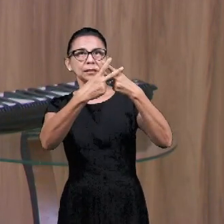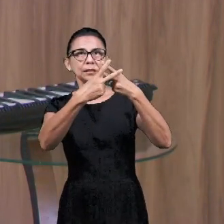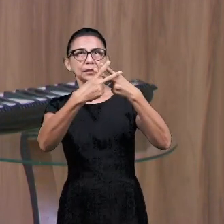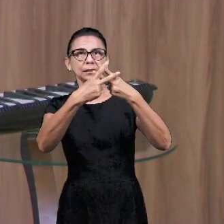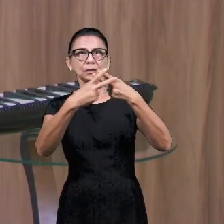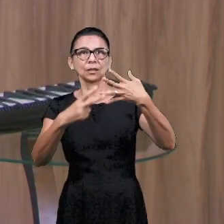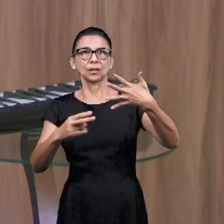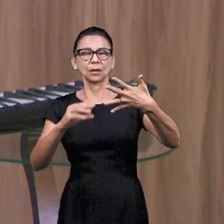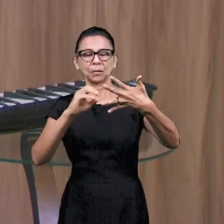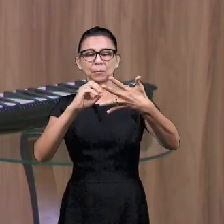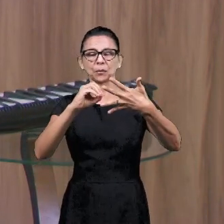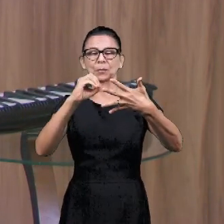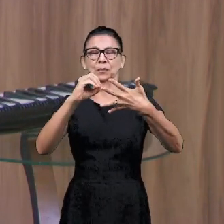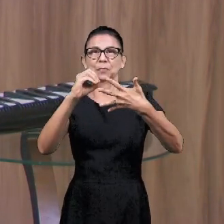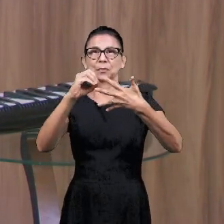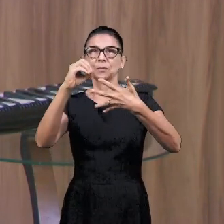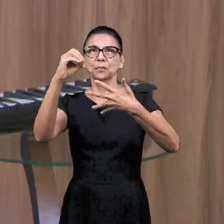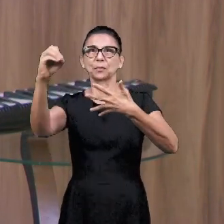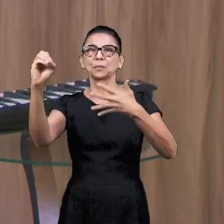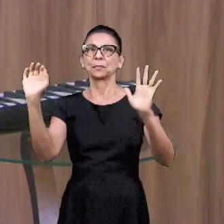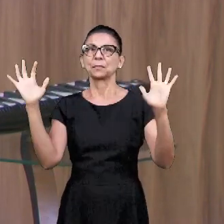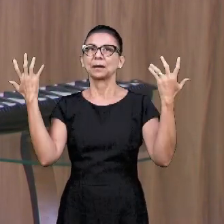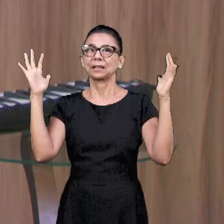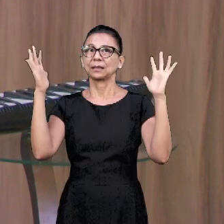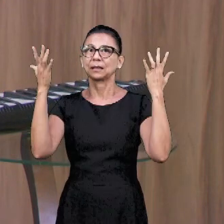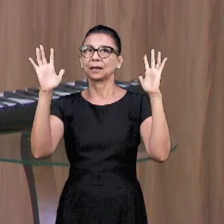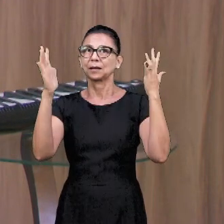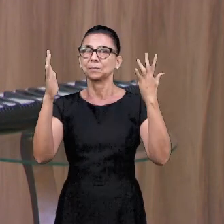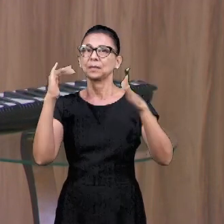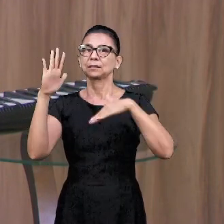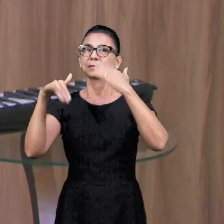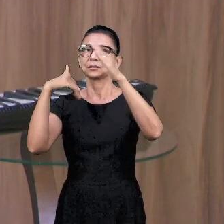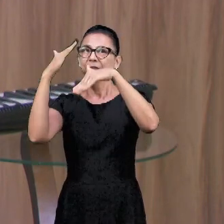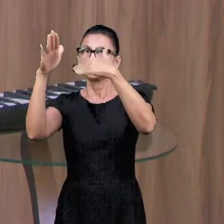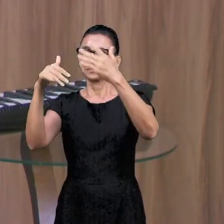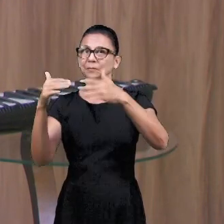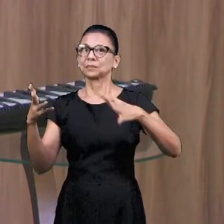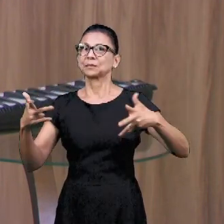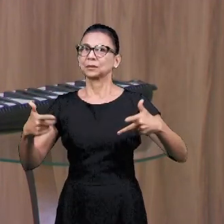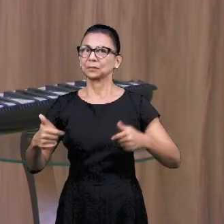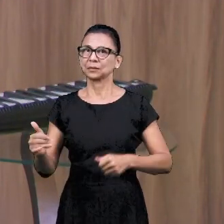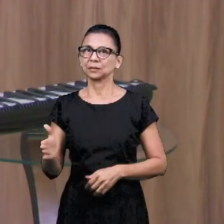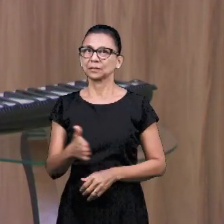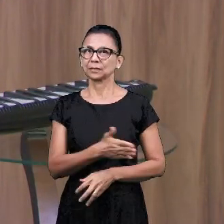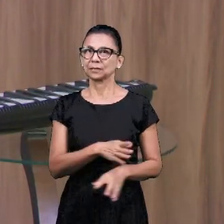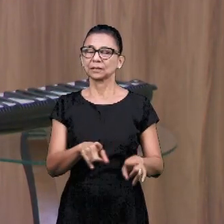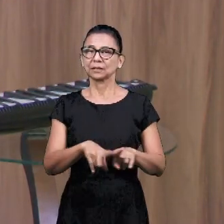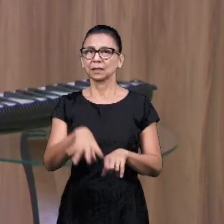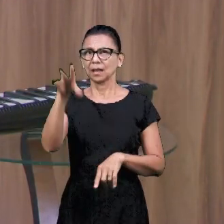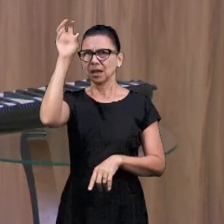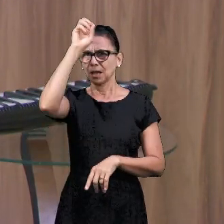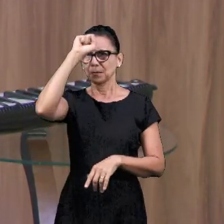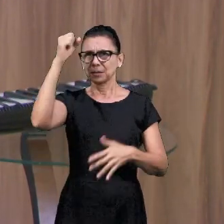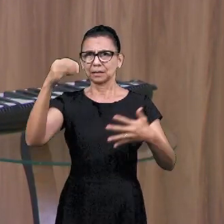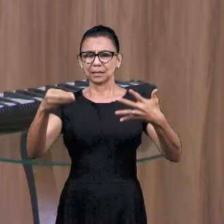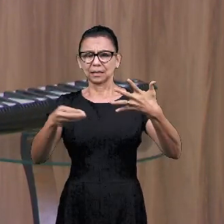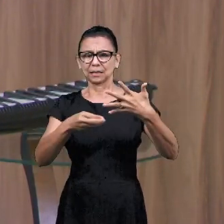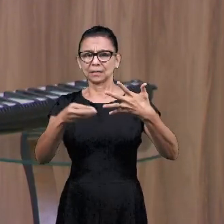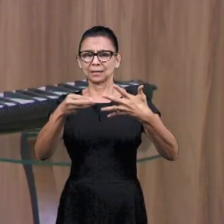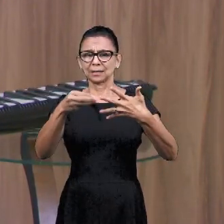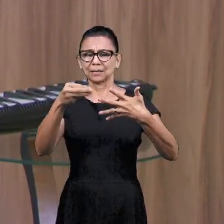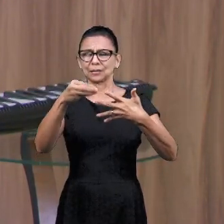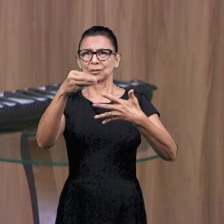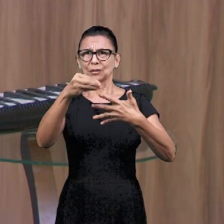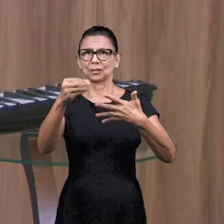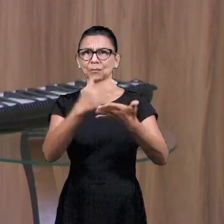à côté de la clé. Regardez comme vous êtes très habile. Je vous félicite pour votre développement. Nous